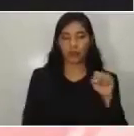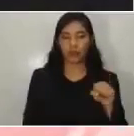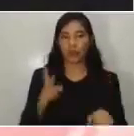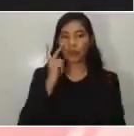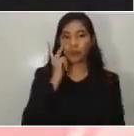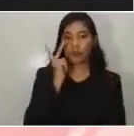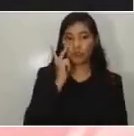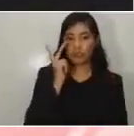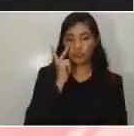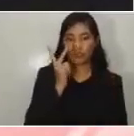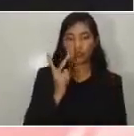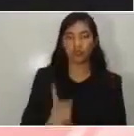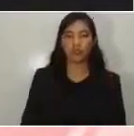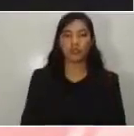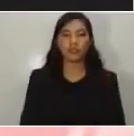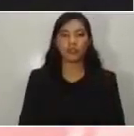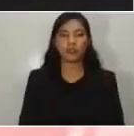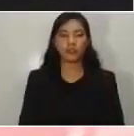Delta,